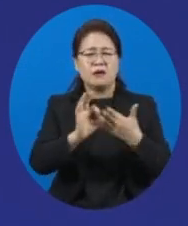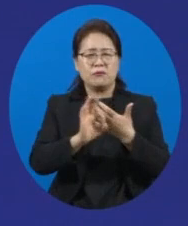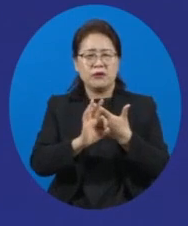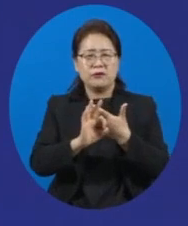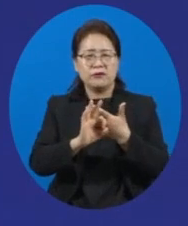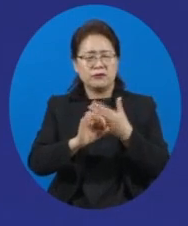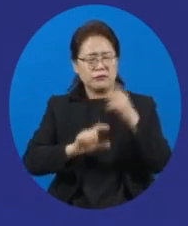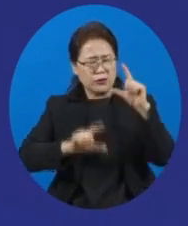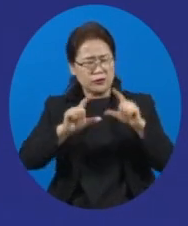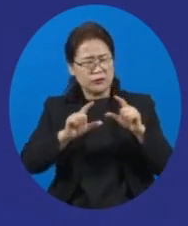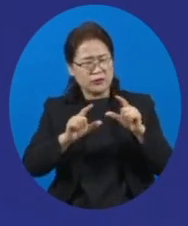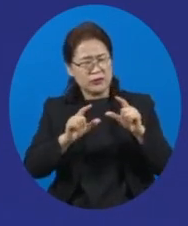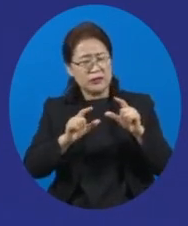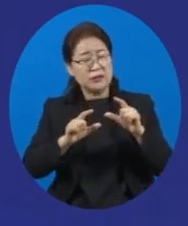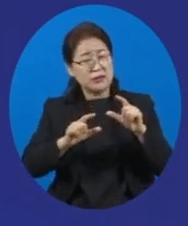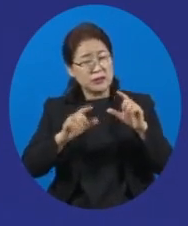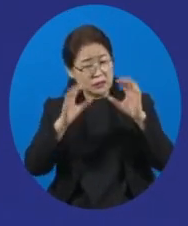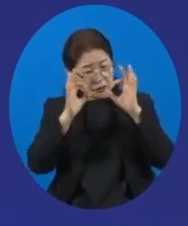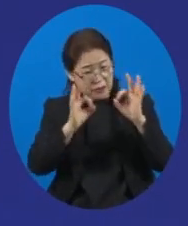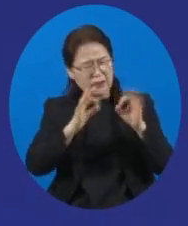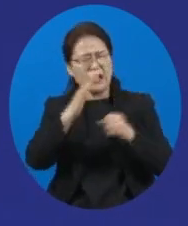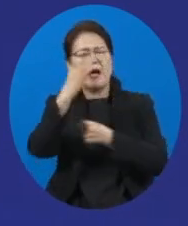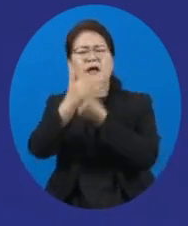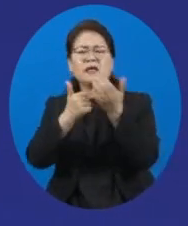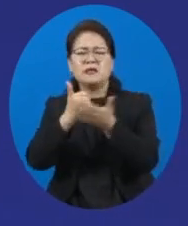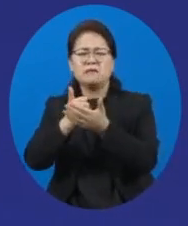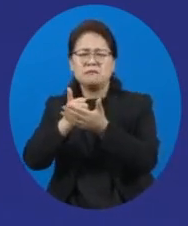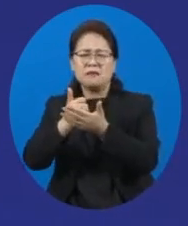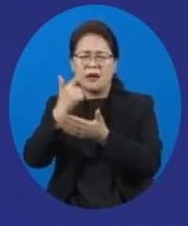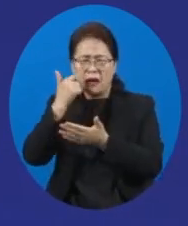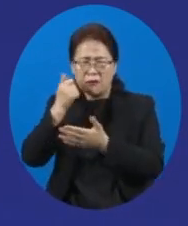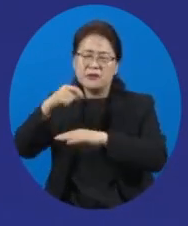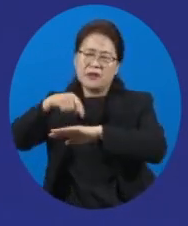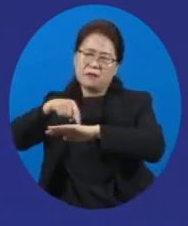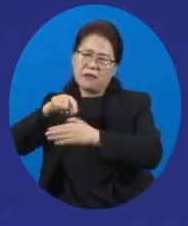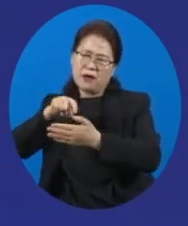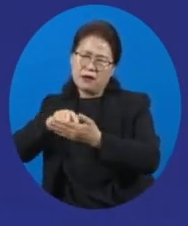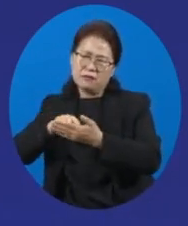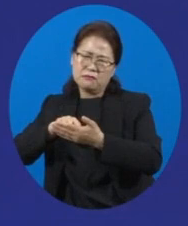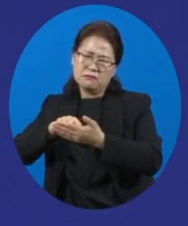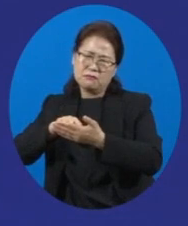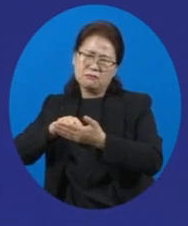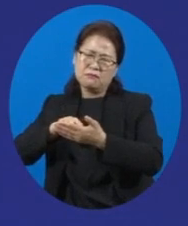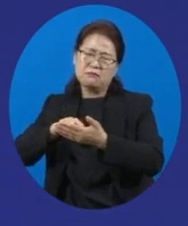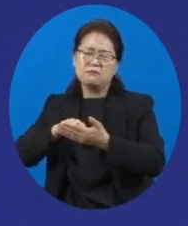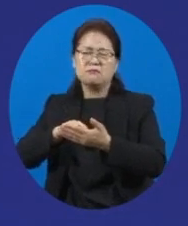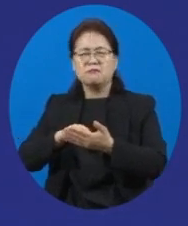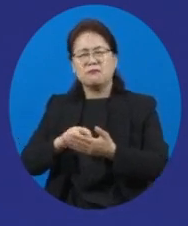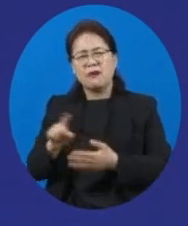그 모습을 바라보시는 하나님 아버지의 마음은 어떨까요?